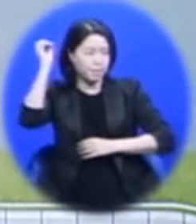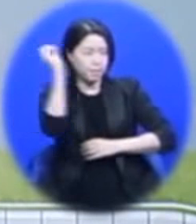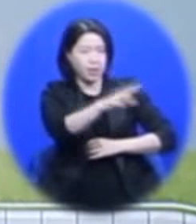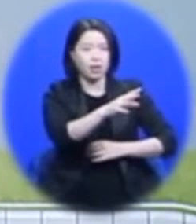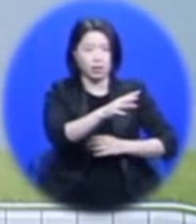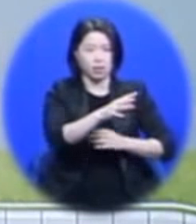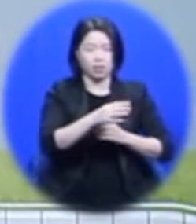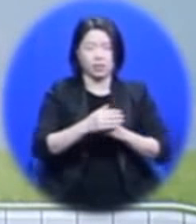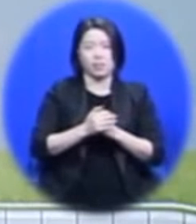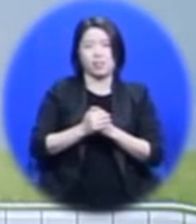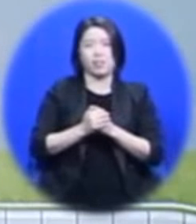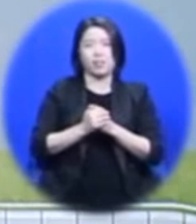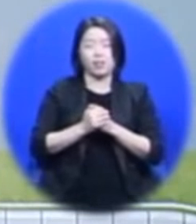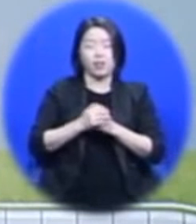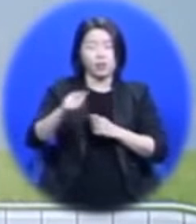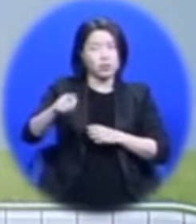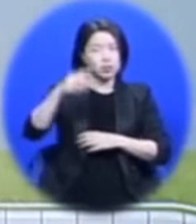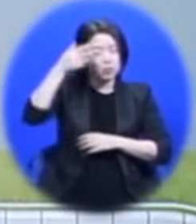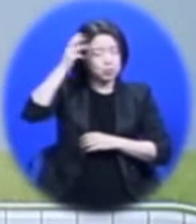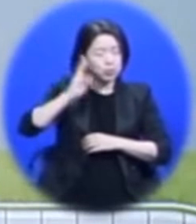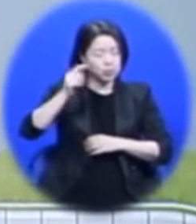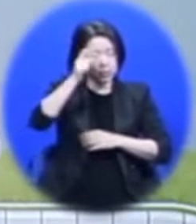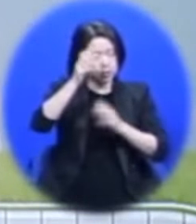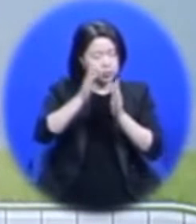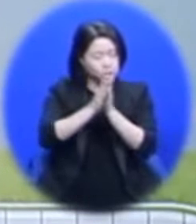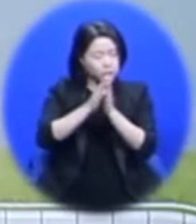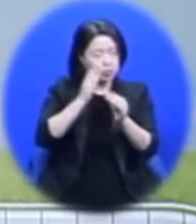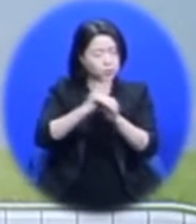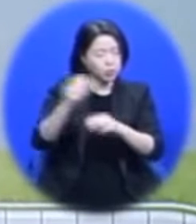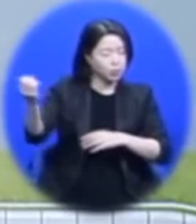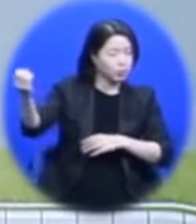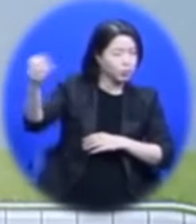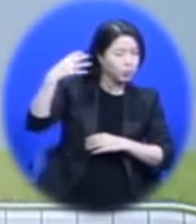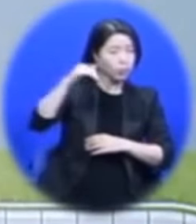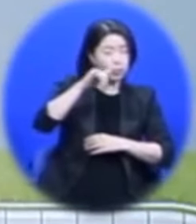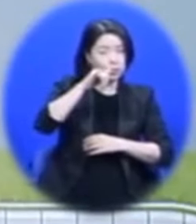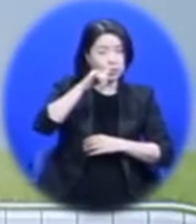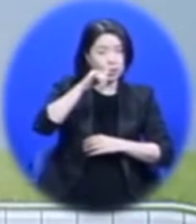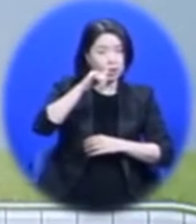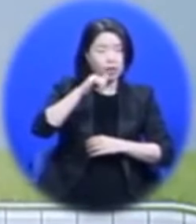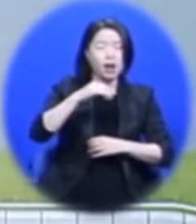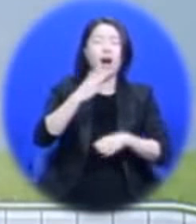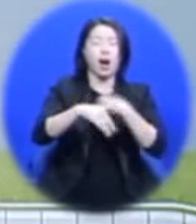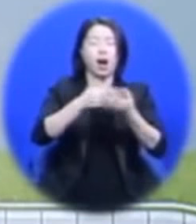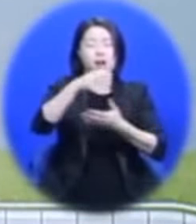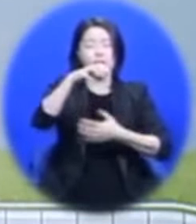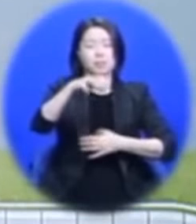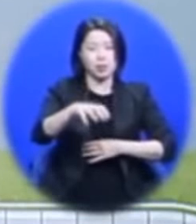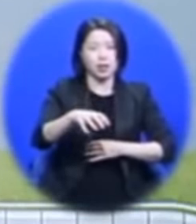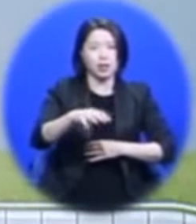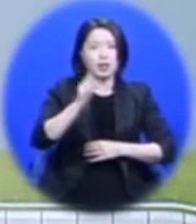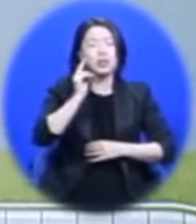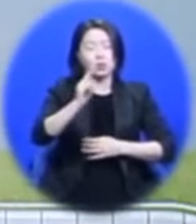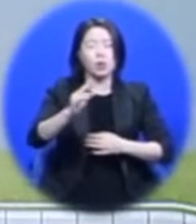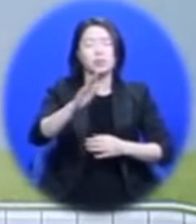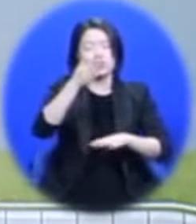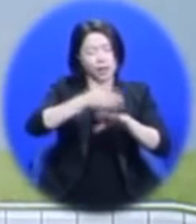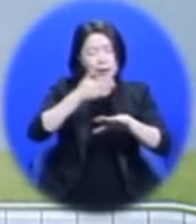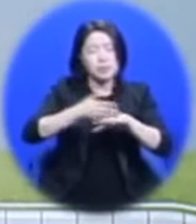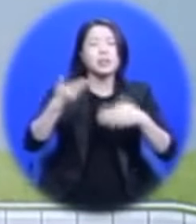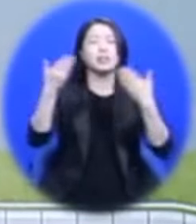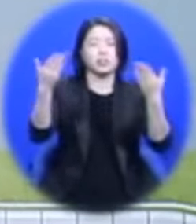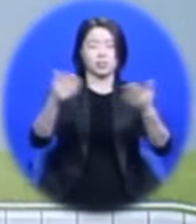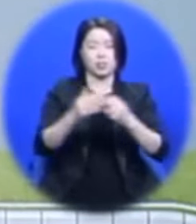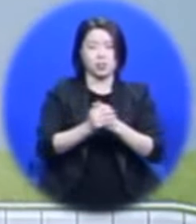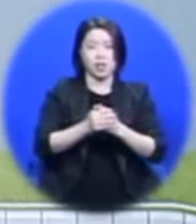던졌다지 뭡니까? 웨슬레 목사님 기도하다가 누가 이렇게 돌을 던지니까 하나님 앞에 너무너무 감사의 기도를